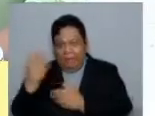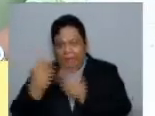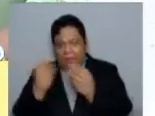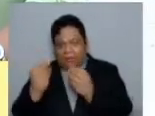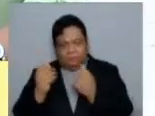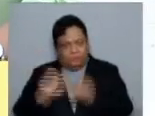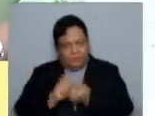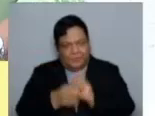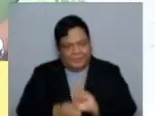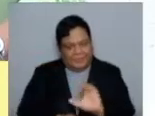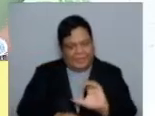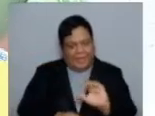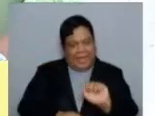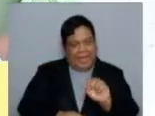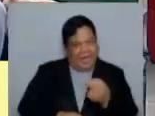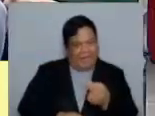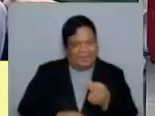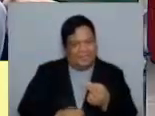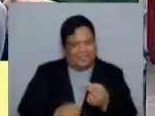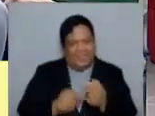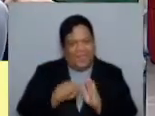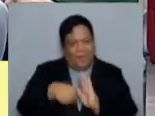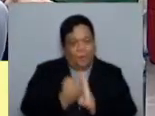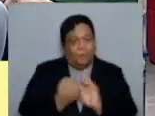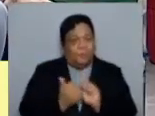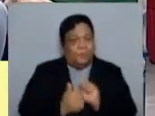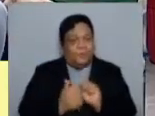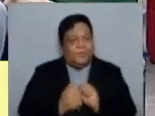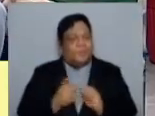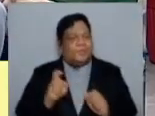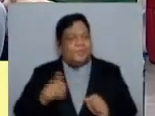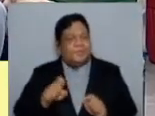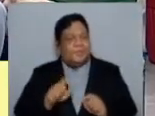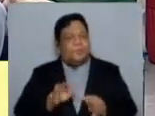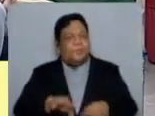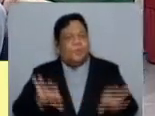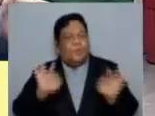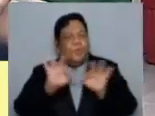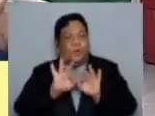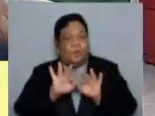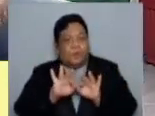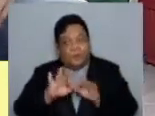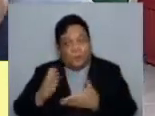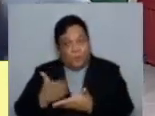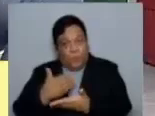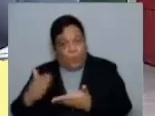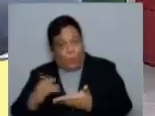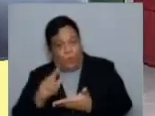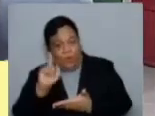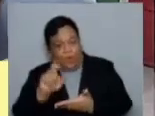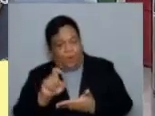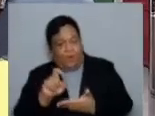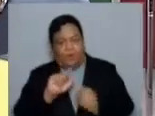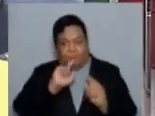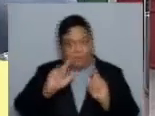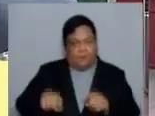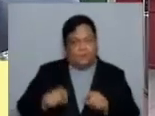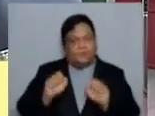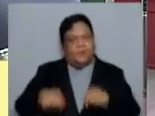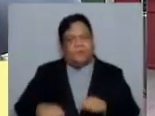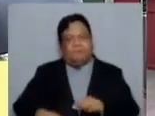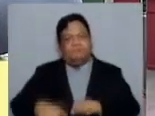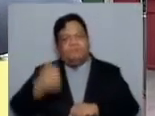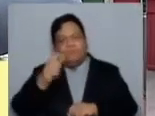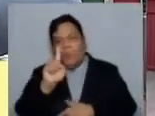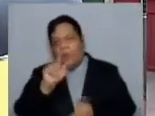kayo. Sagutin lang ang song tanong, 1,000 piso agad ang premyo dyan. Yes, o diba, may dagdag pang baon